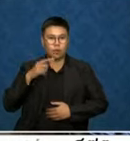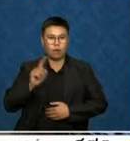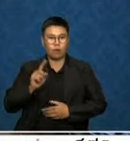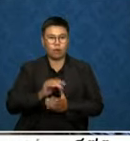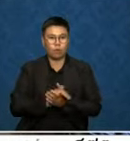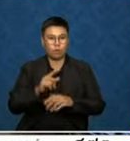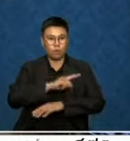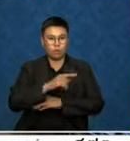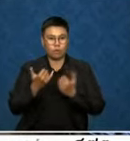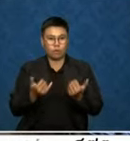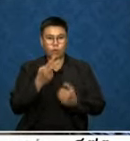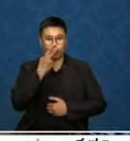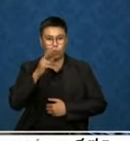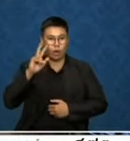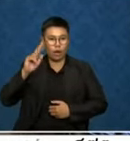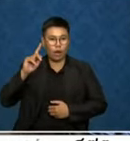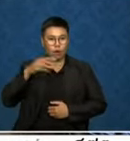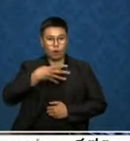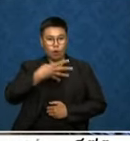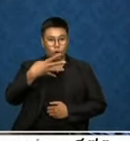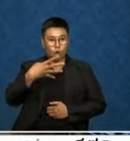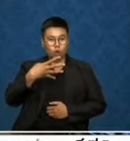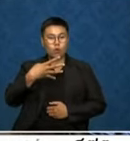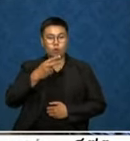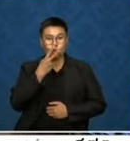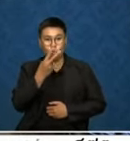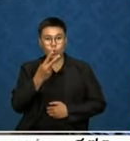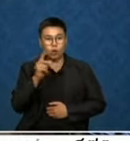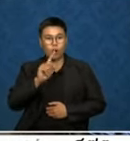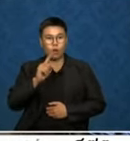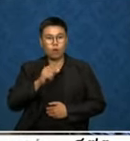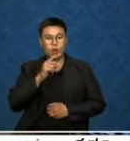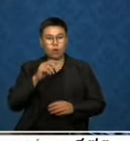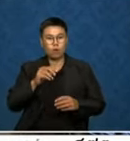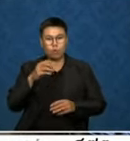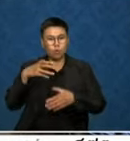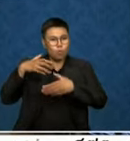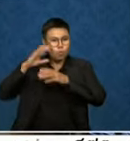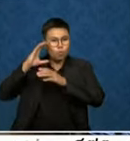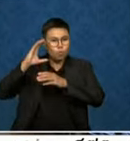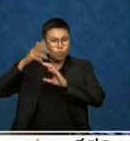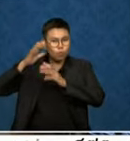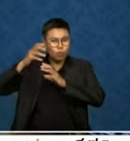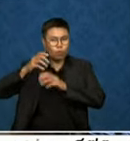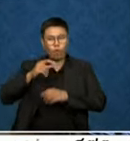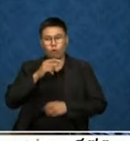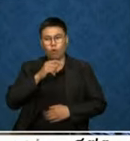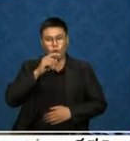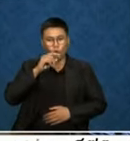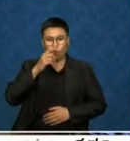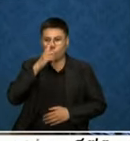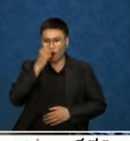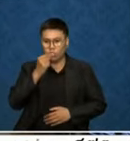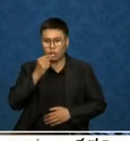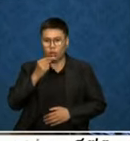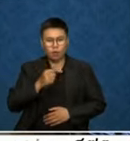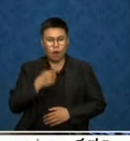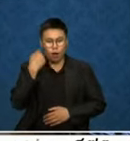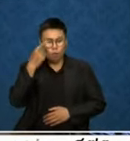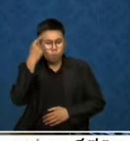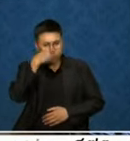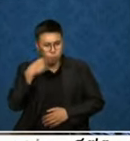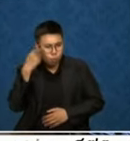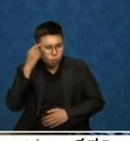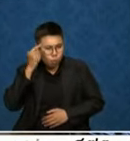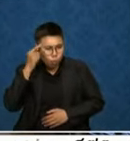วันนี้เราดูข่าวดิไอคอนกรุ๊ปเหมือนเราดูหนังฝรั่งครับไม่รู้ว่านักร้องกับมิจฉาชี